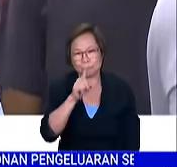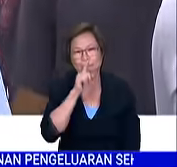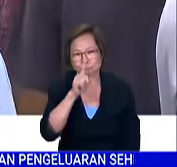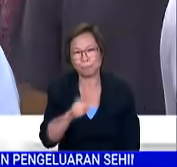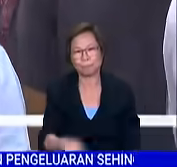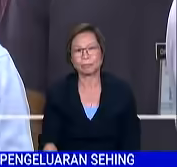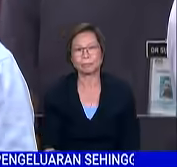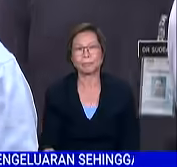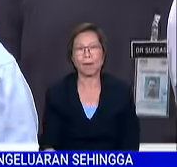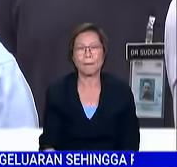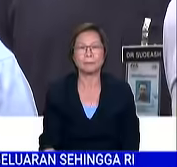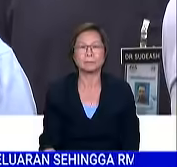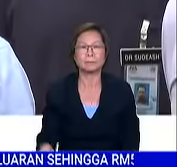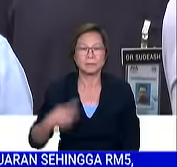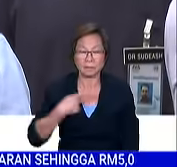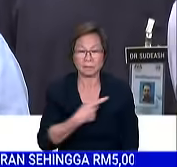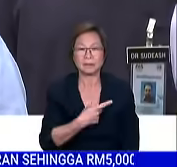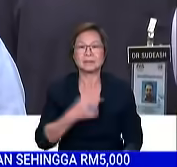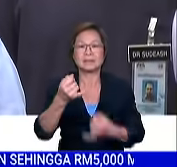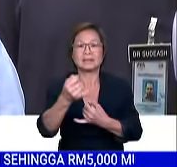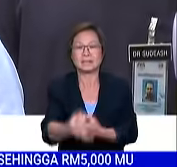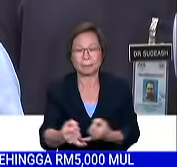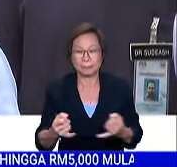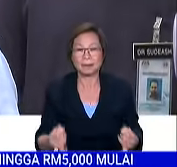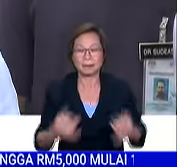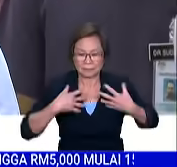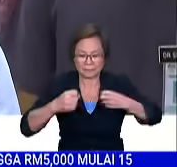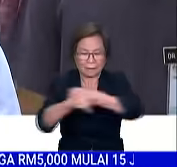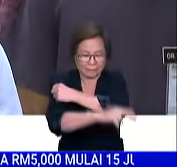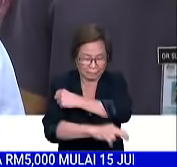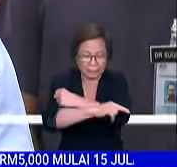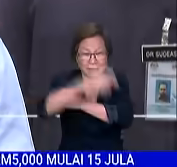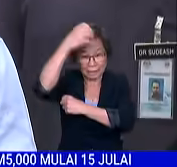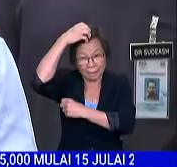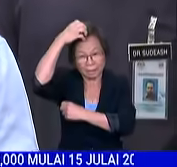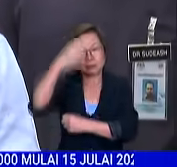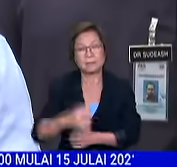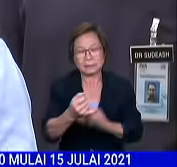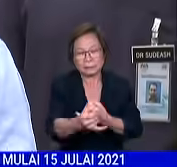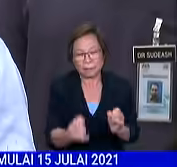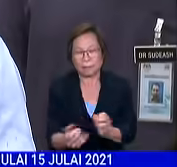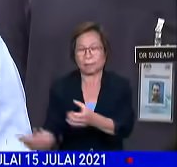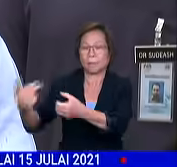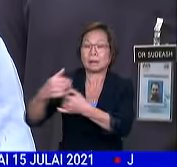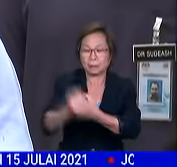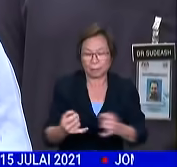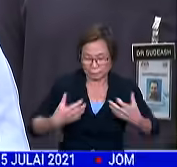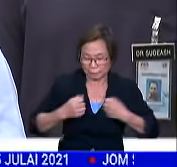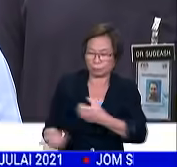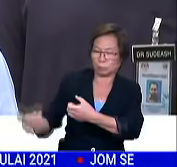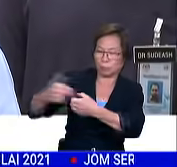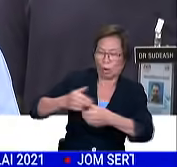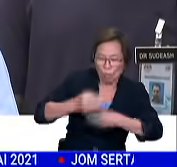Itu sudah pasti sebab kita di bawah Jabatan Kesihatan Negeri. Jabatan Kesihatan Negeri adalah jabatan yang terlibat dalam